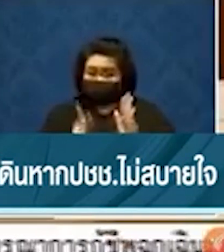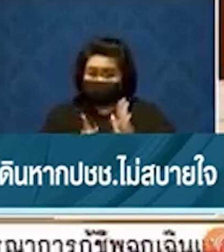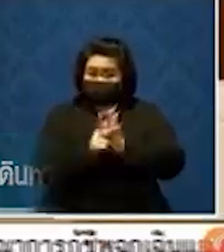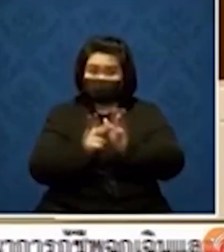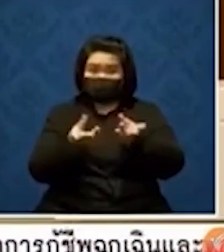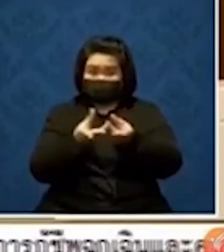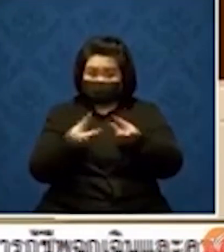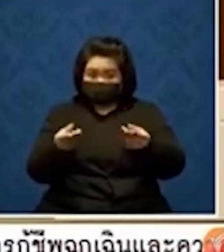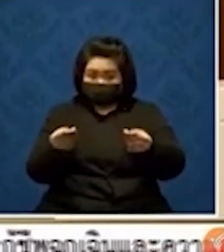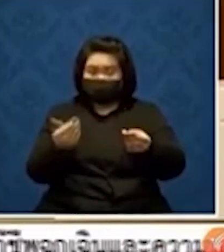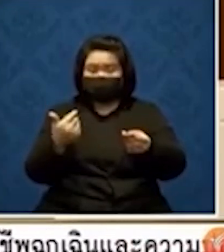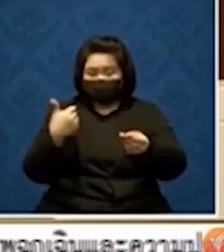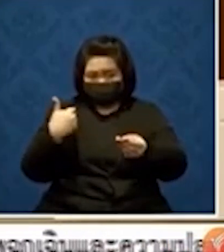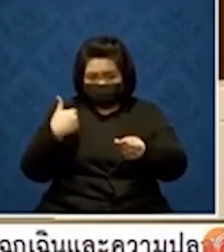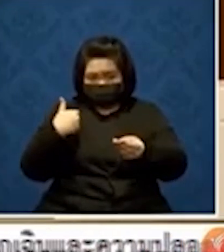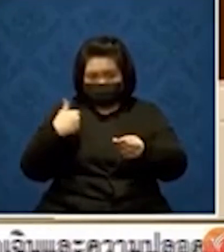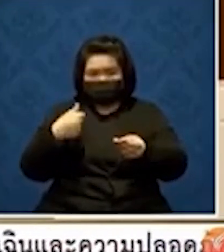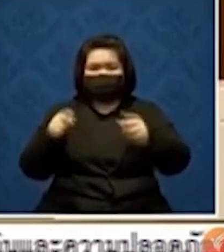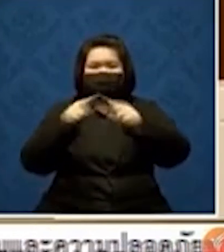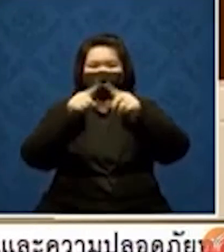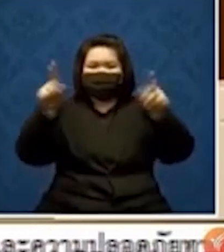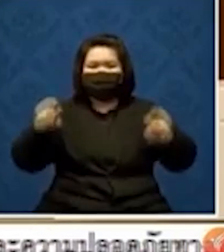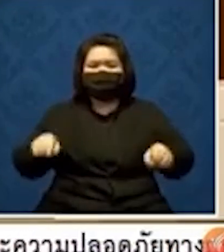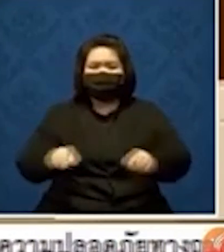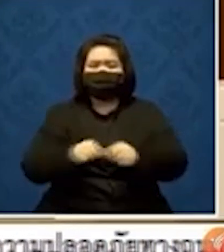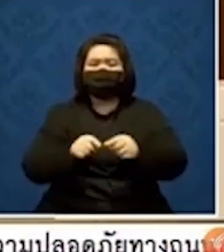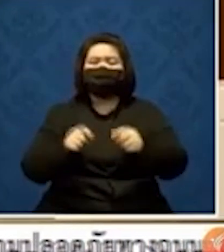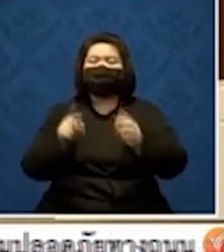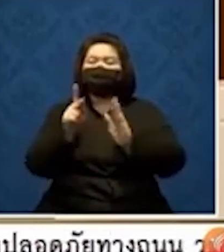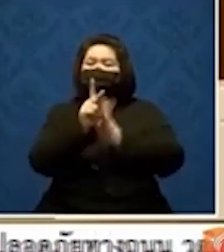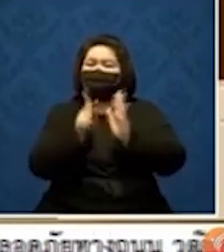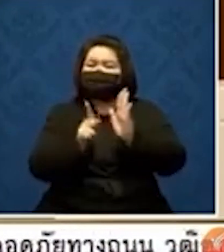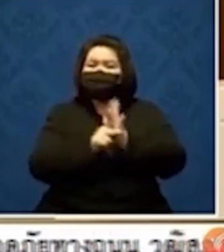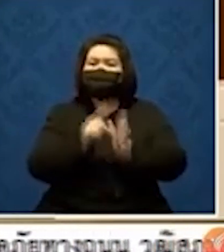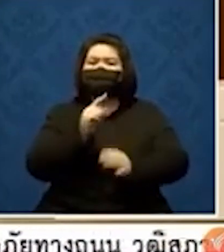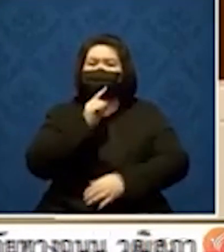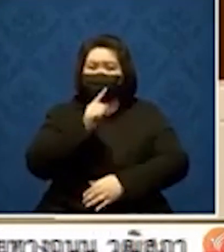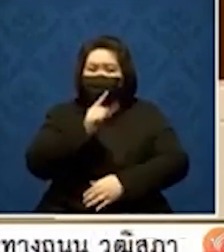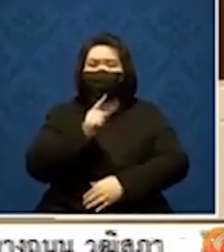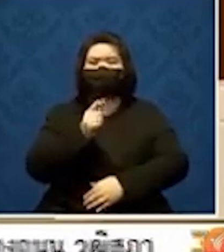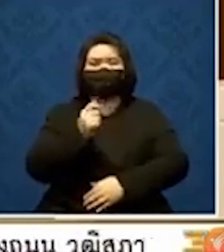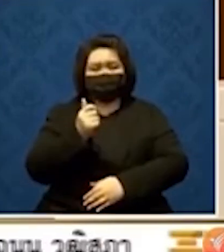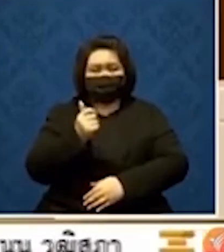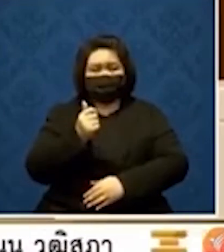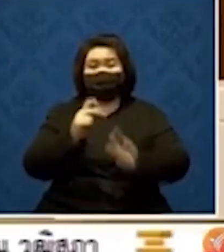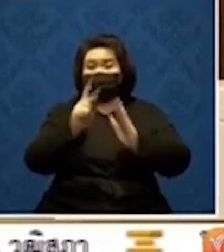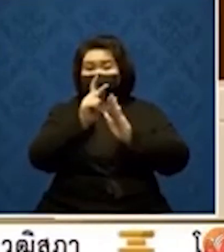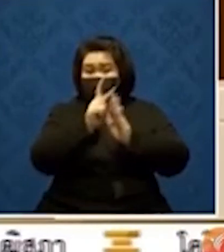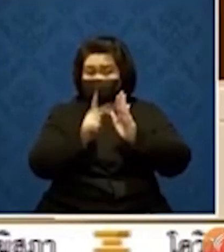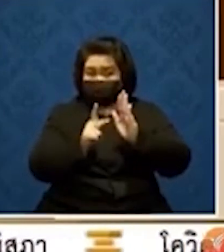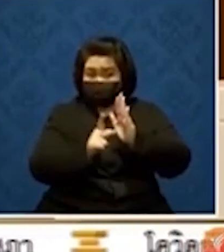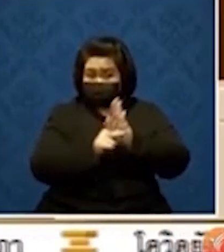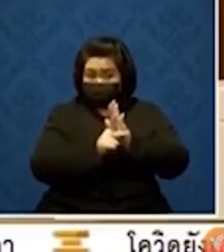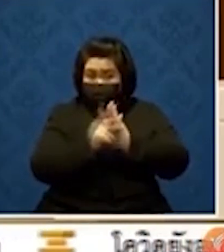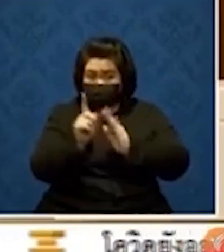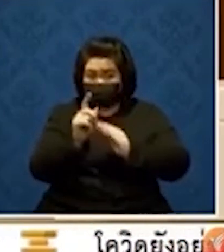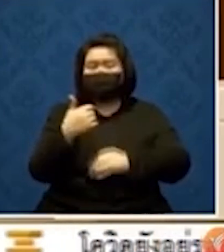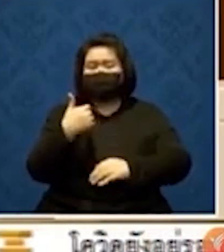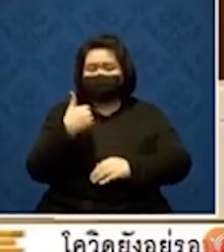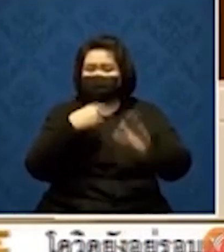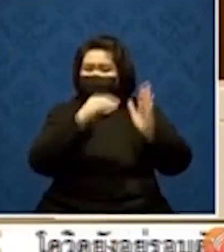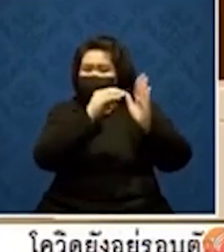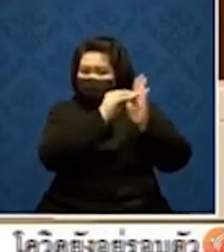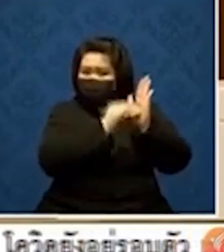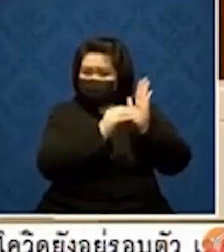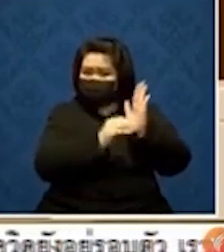คือคำว่ามวยถูกคู่ที่บอกก็คือเป็นเพื่อนรักนะคะที่เคยทำงานร่วมเดียวกันอย่างคุณนิพนธ์บุญญาณมณีแล้วก็คุณนิพิ